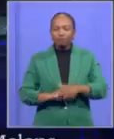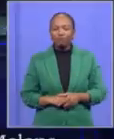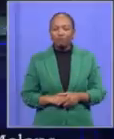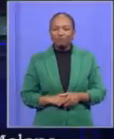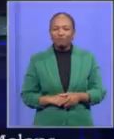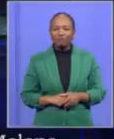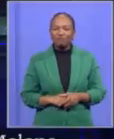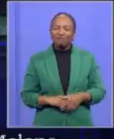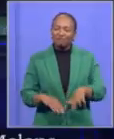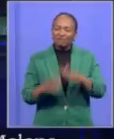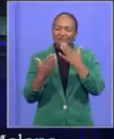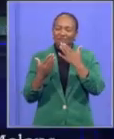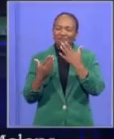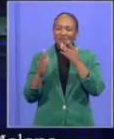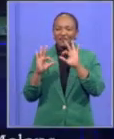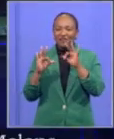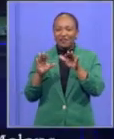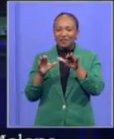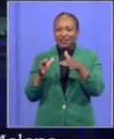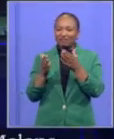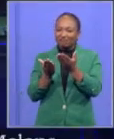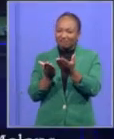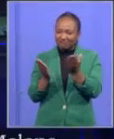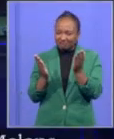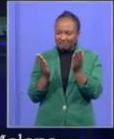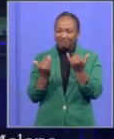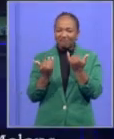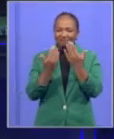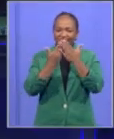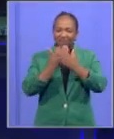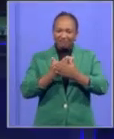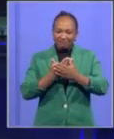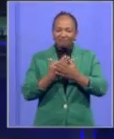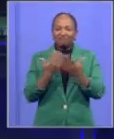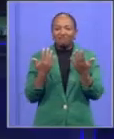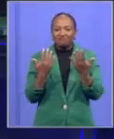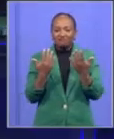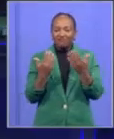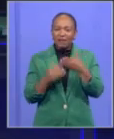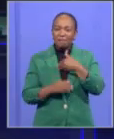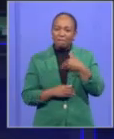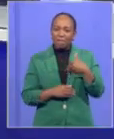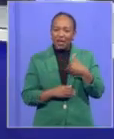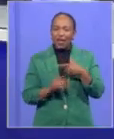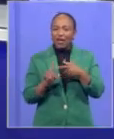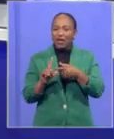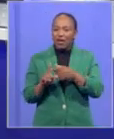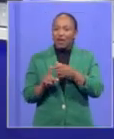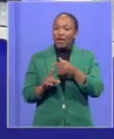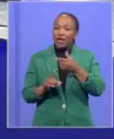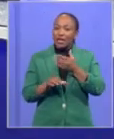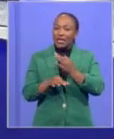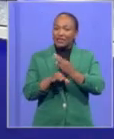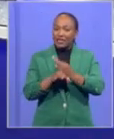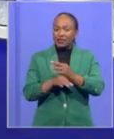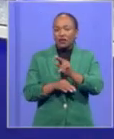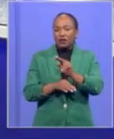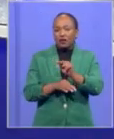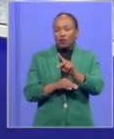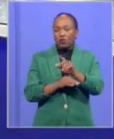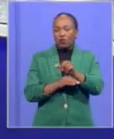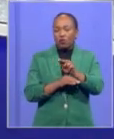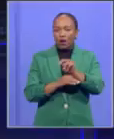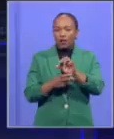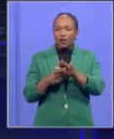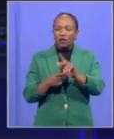lelapa la Nkwane ke le buile haholo ka nako ya lona phirimaneng ena mui eo ke mme Mankwane le ntate Nkwane le mora bona kgosi bao ba bonang